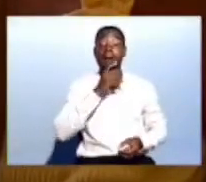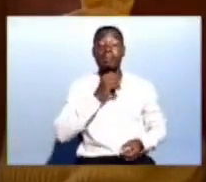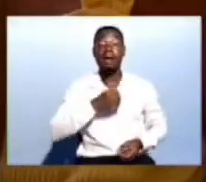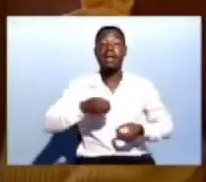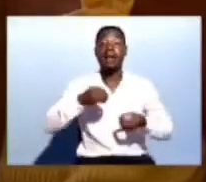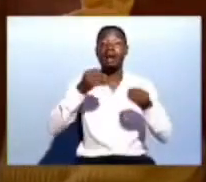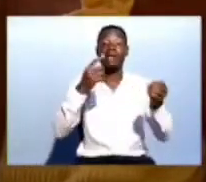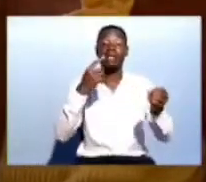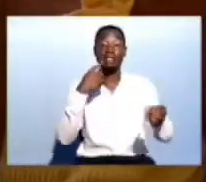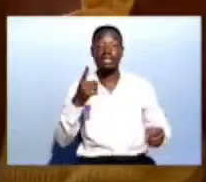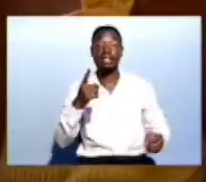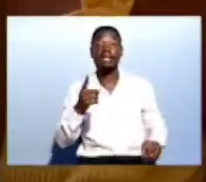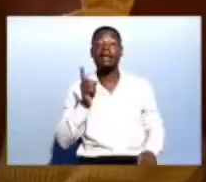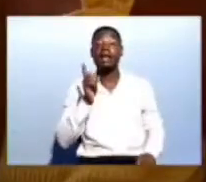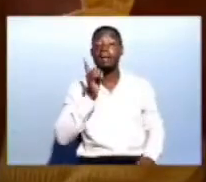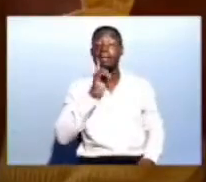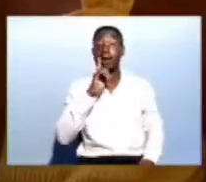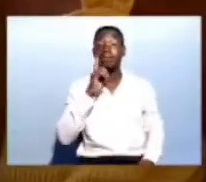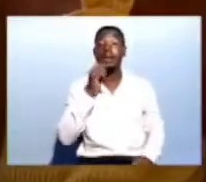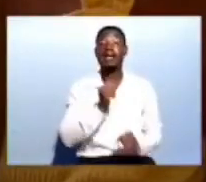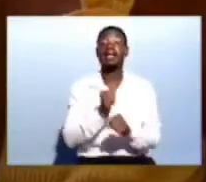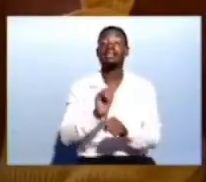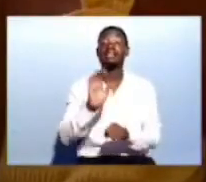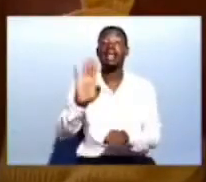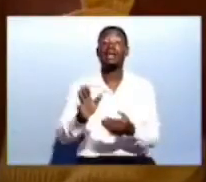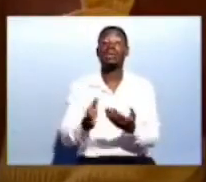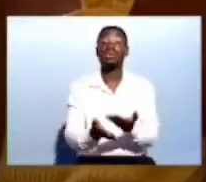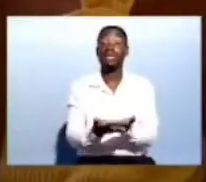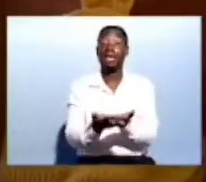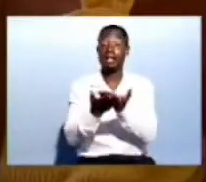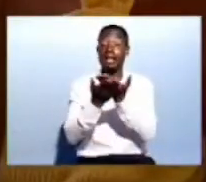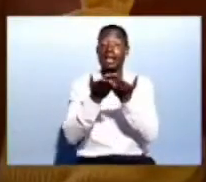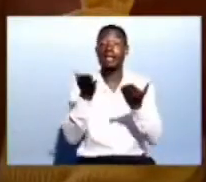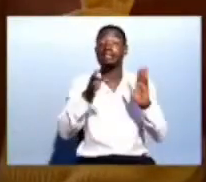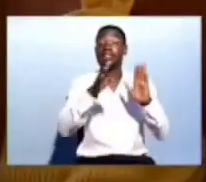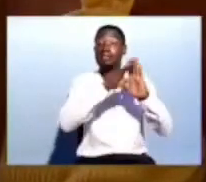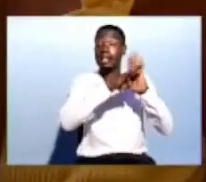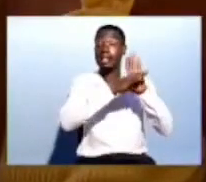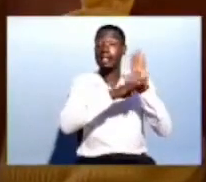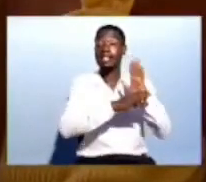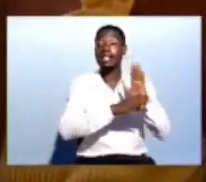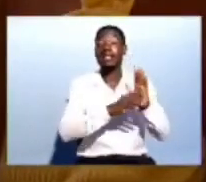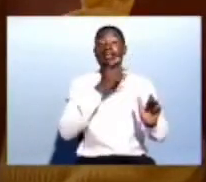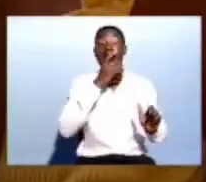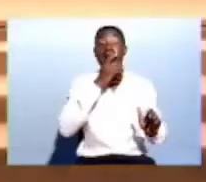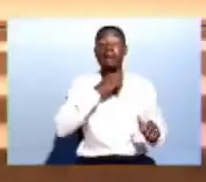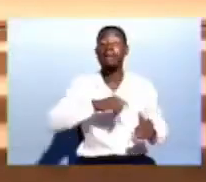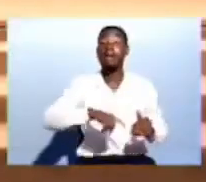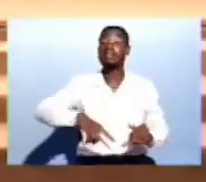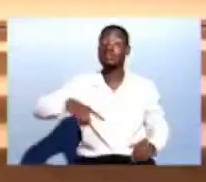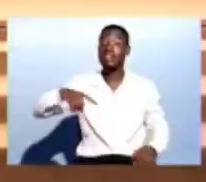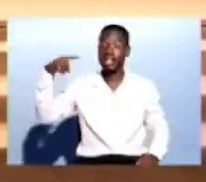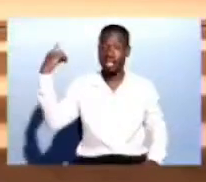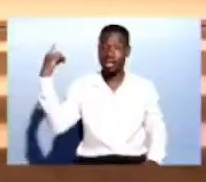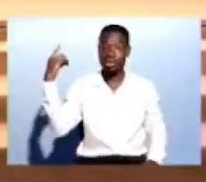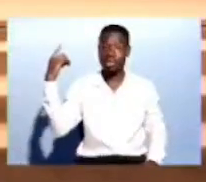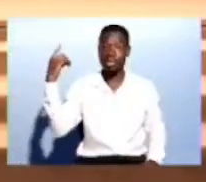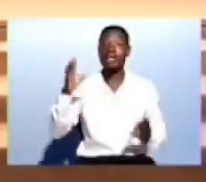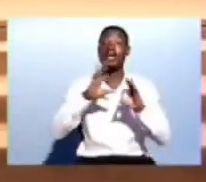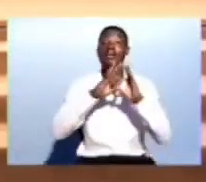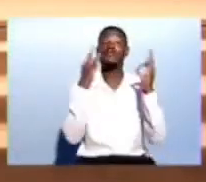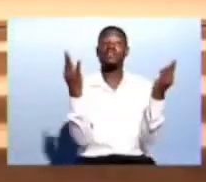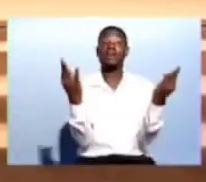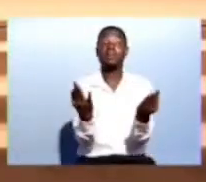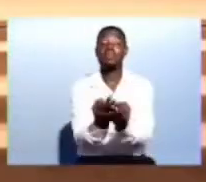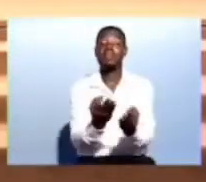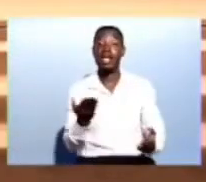command, mama kazi yake ni kusaidia ili hizi command za baba zifanikiwe. Familia